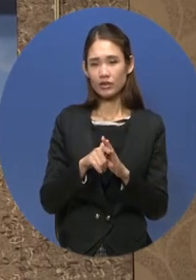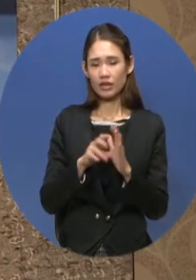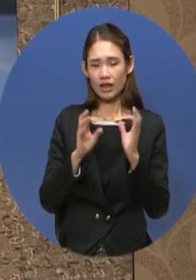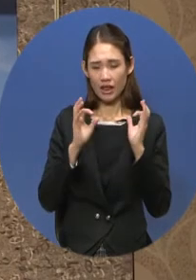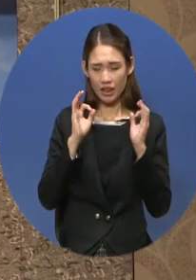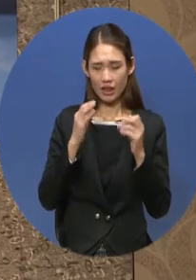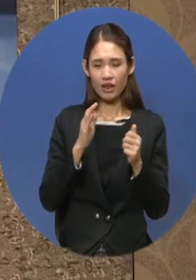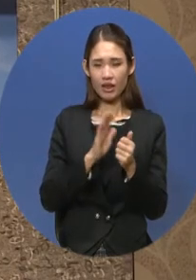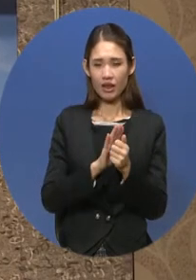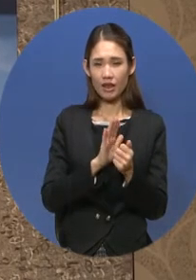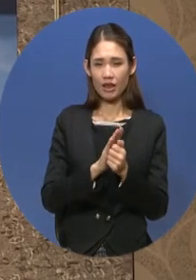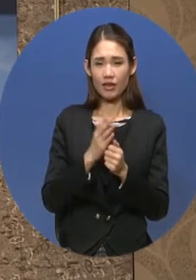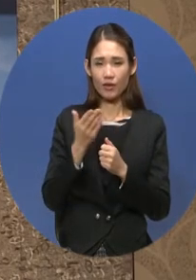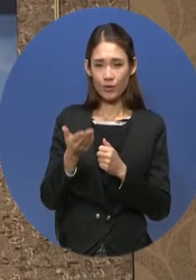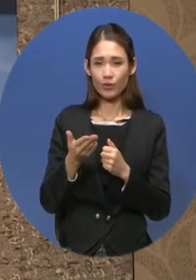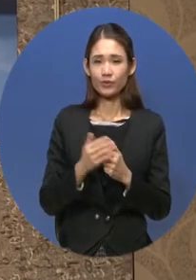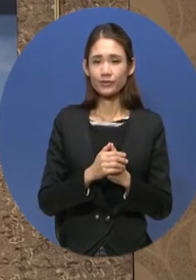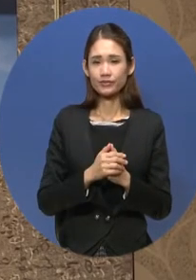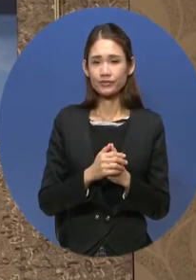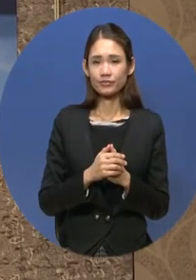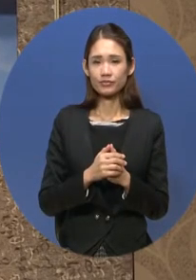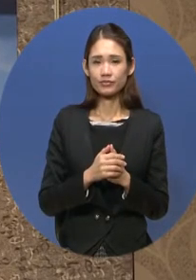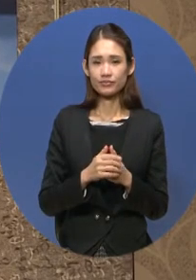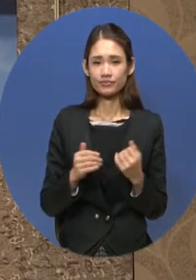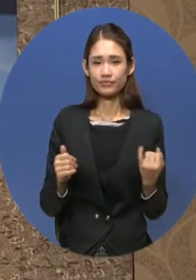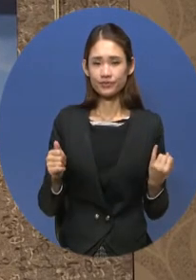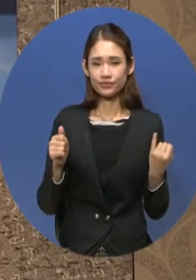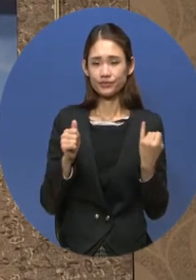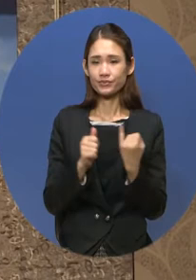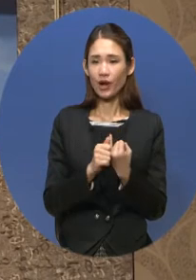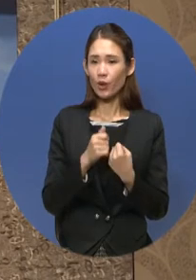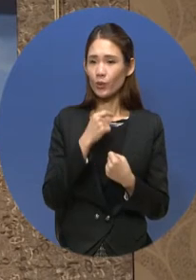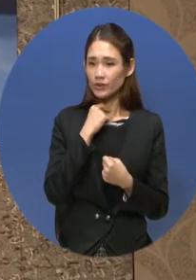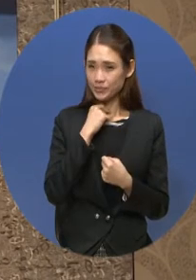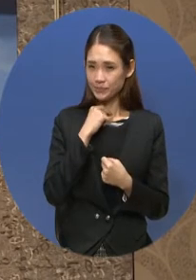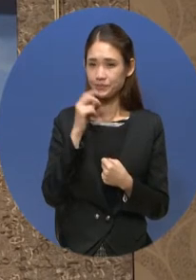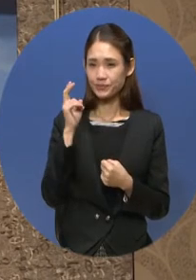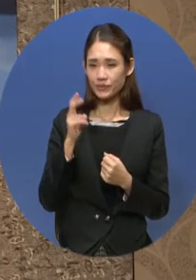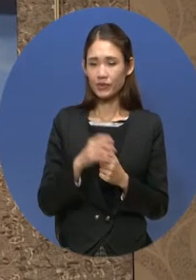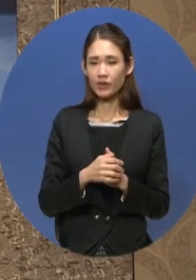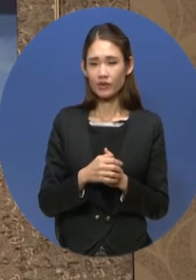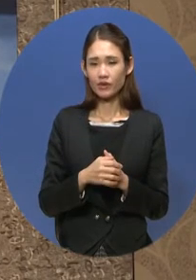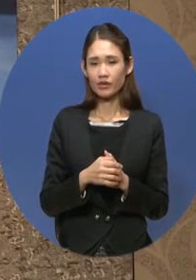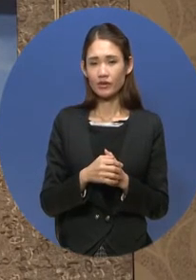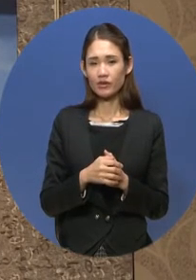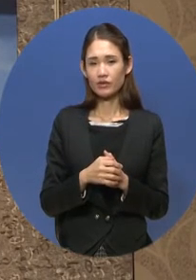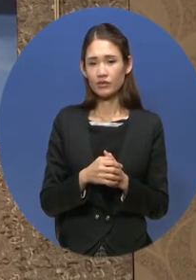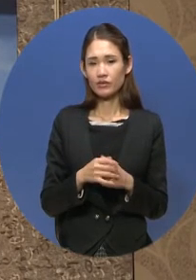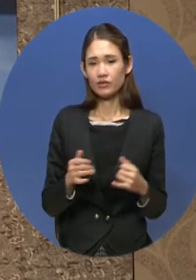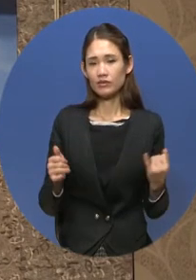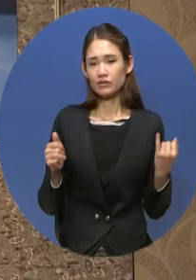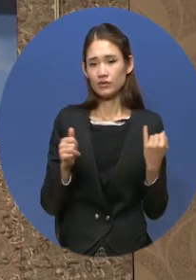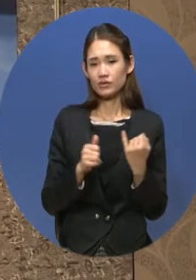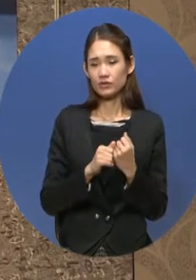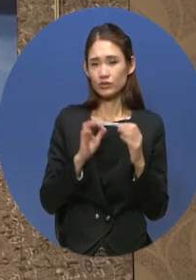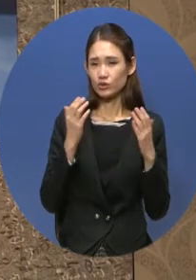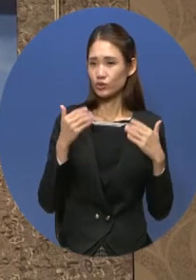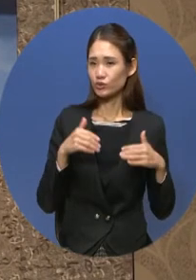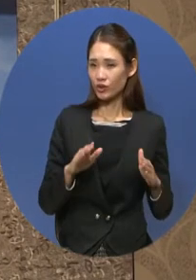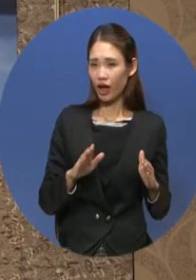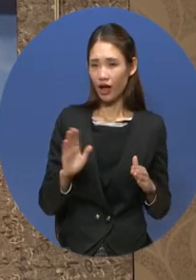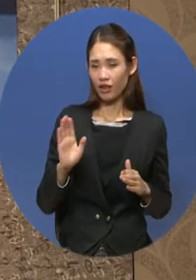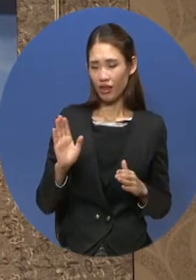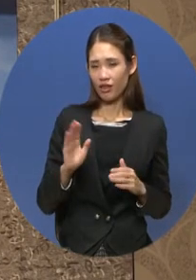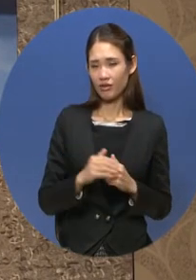해소해줘야만 애로사항을 네. 해소해줘야만 이제 결혼하고 싶은 마음도 생기지 않겠습니까? 그렇죠. 또 결혼을 한다 해도 출산을